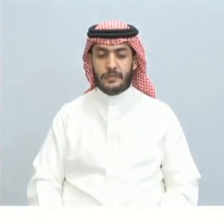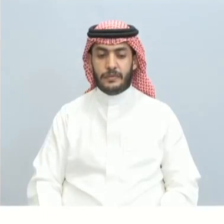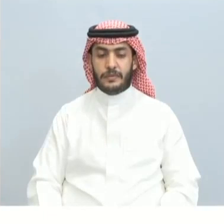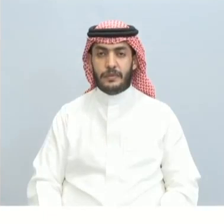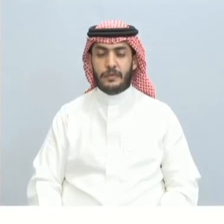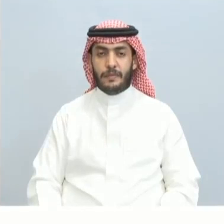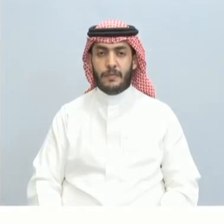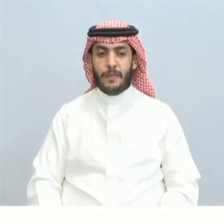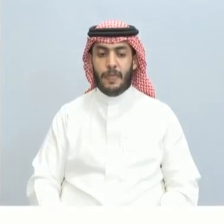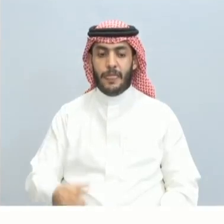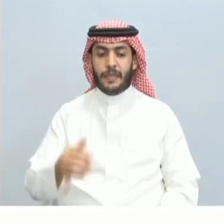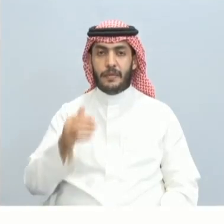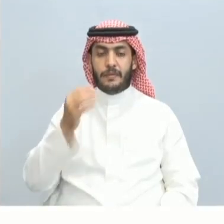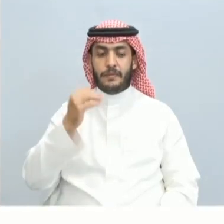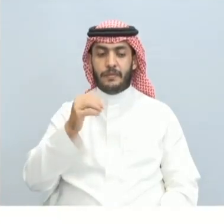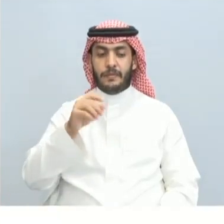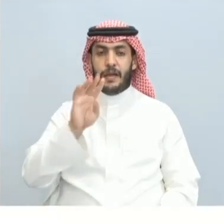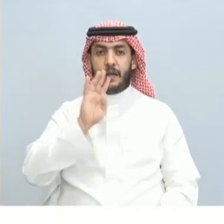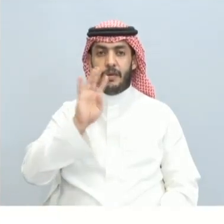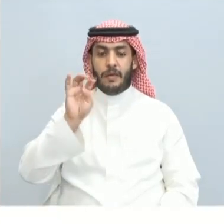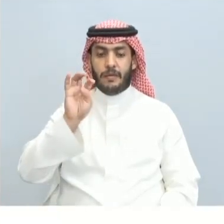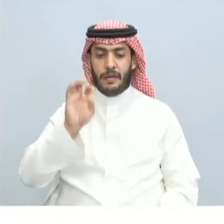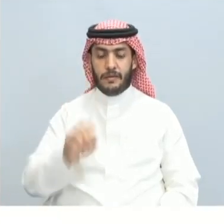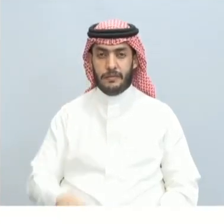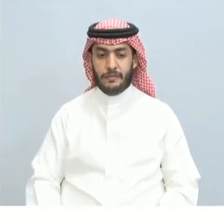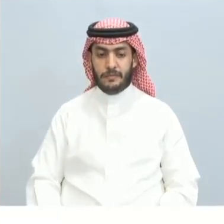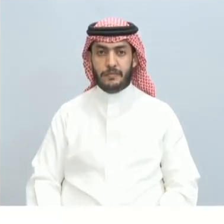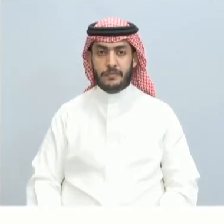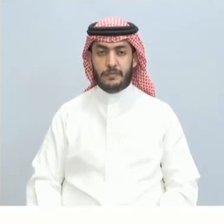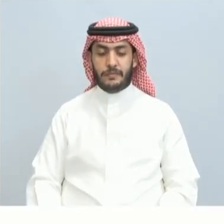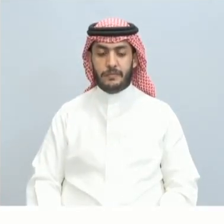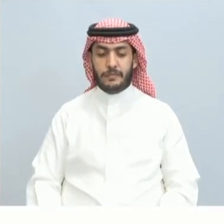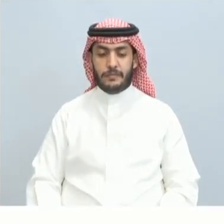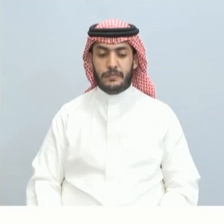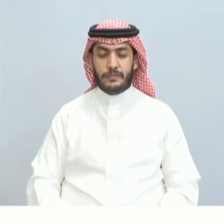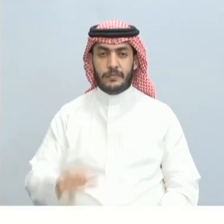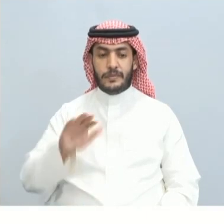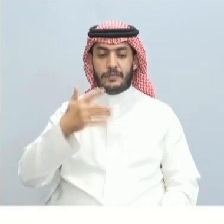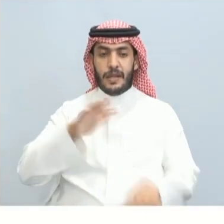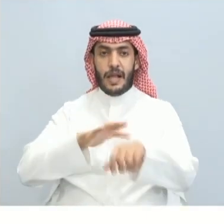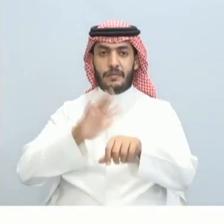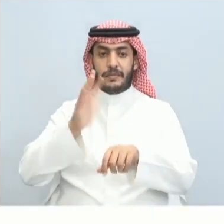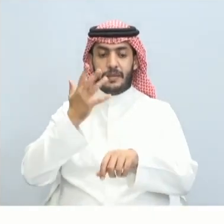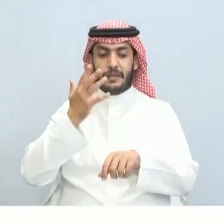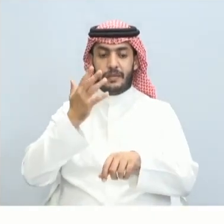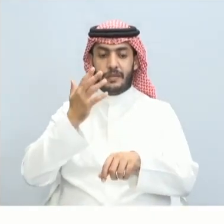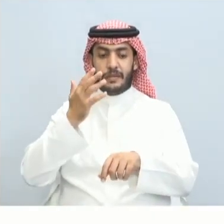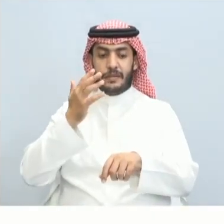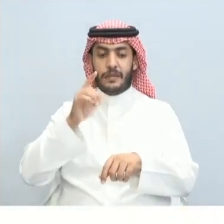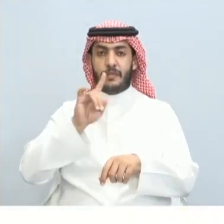110 ضرب اربعه نعم هي 440 بعد خمس ساعات نعم